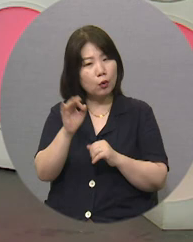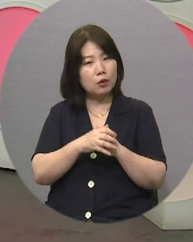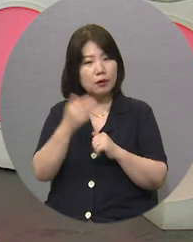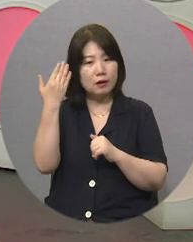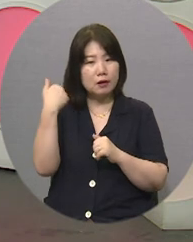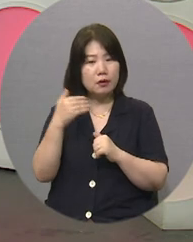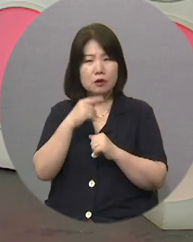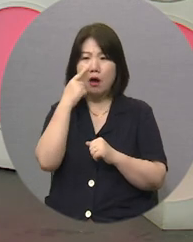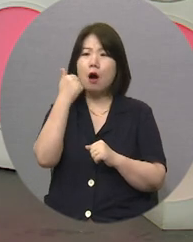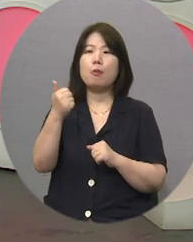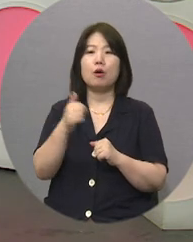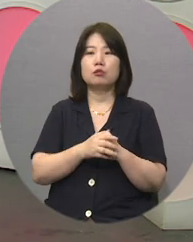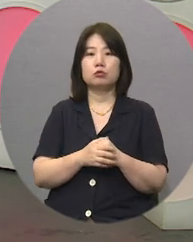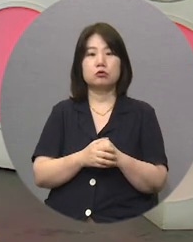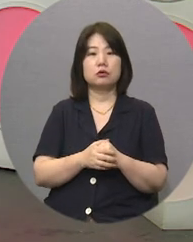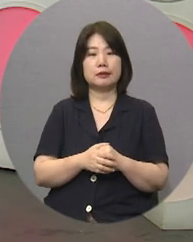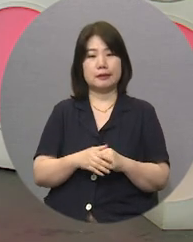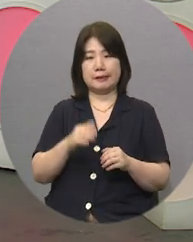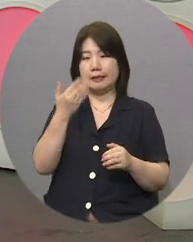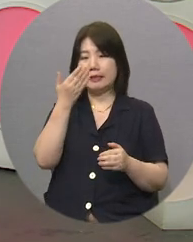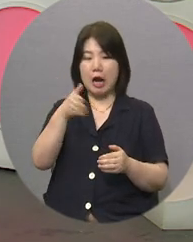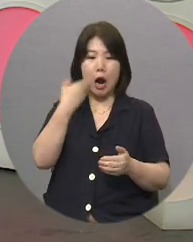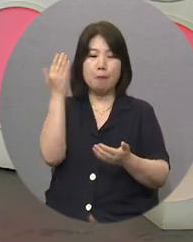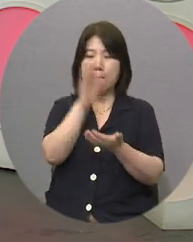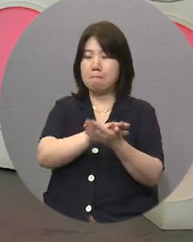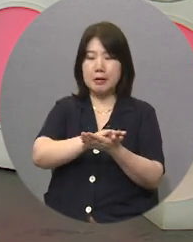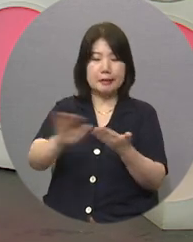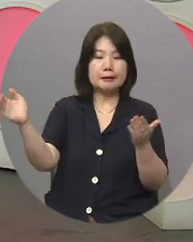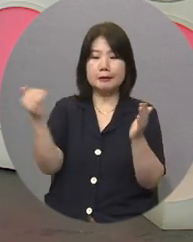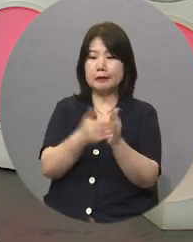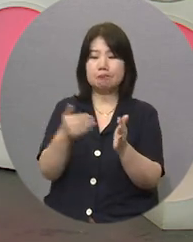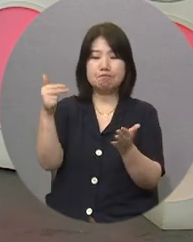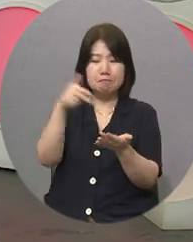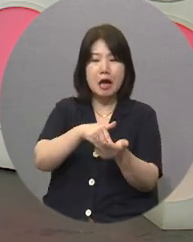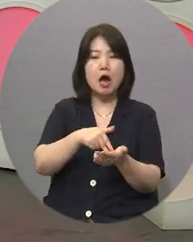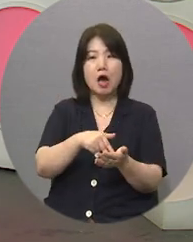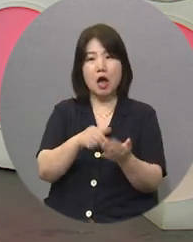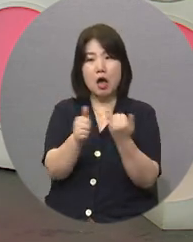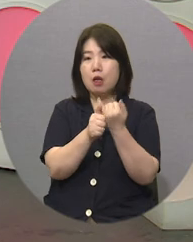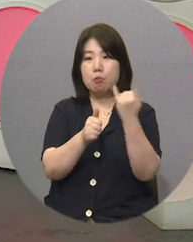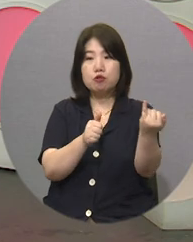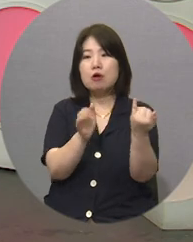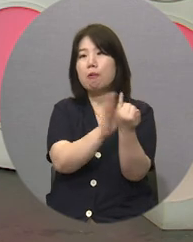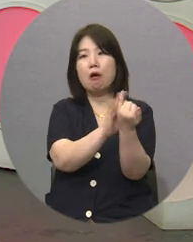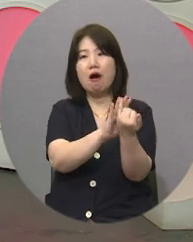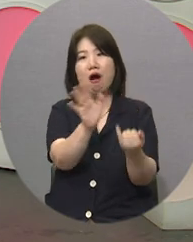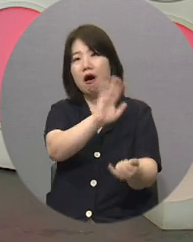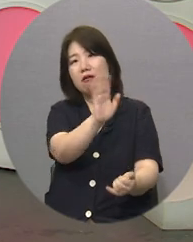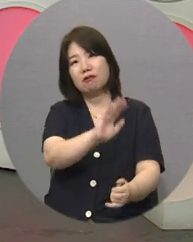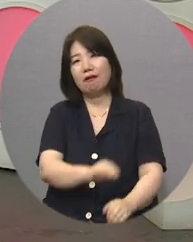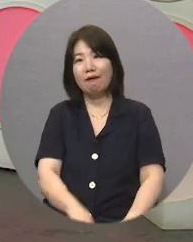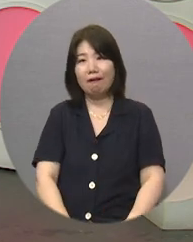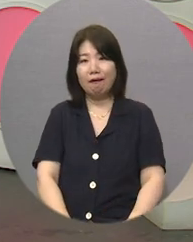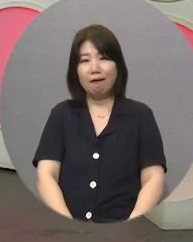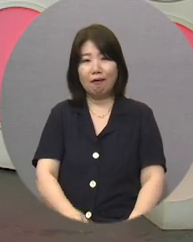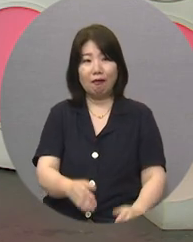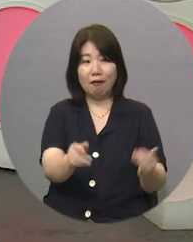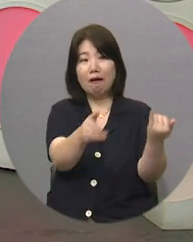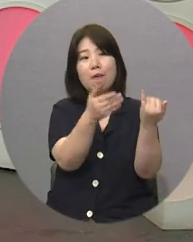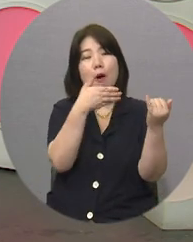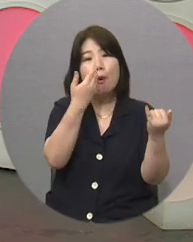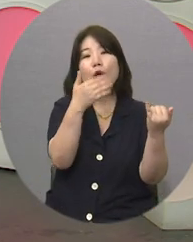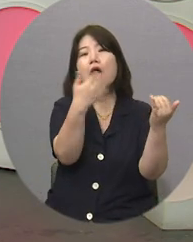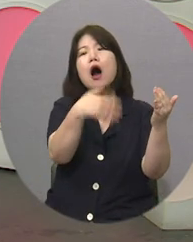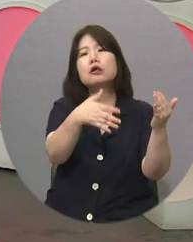예전 아빠들은 왜 그랬을까? 다 먹었다. 인나자. 아직 엄마랑 아직 안 먹었는데